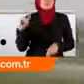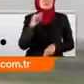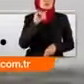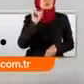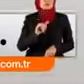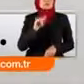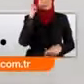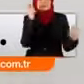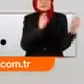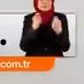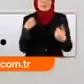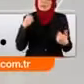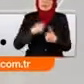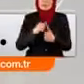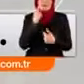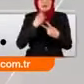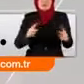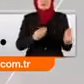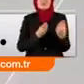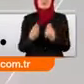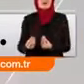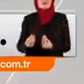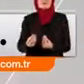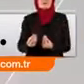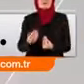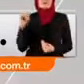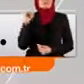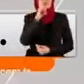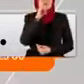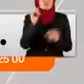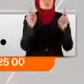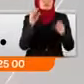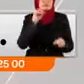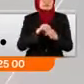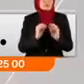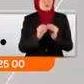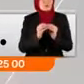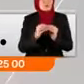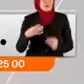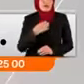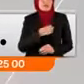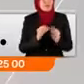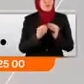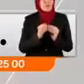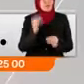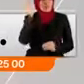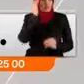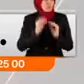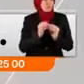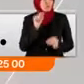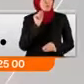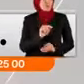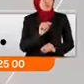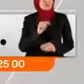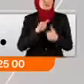Tartışmalara bir kez daha açıklık getirdi uçak konusundaki sıkıntıların ana sebebi uzun yıllardır bu görevi